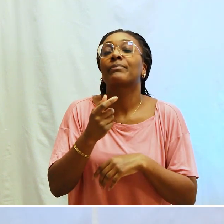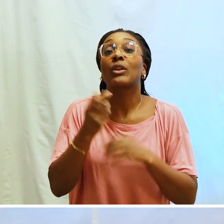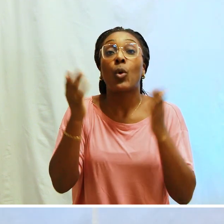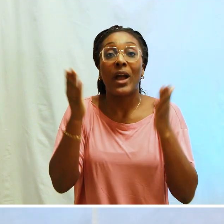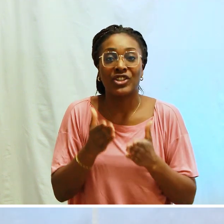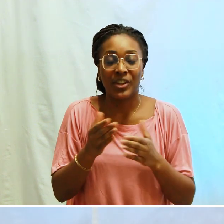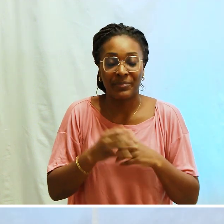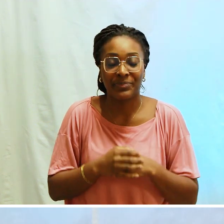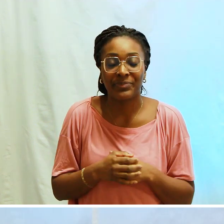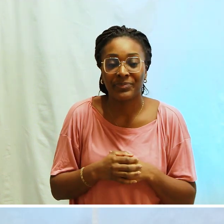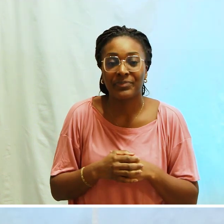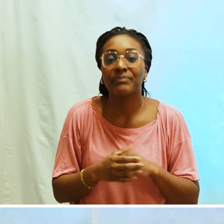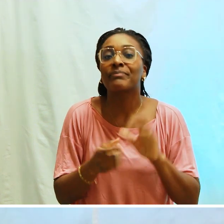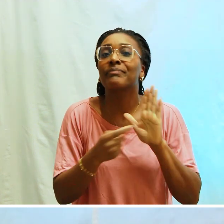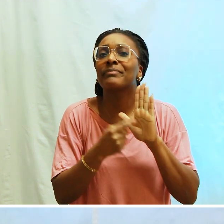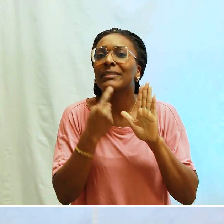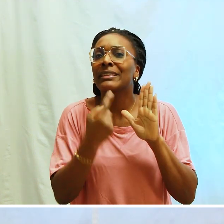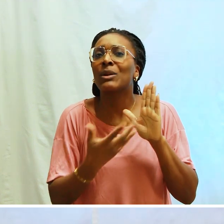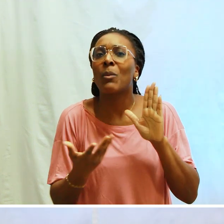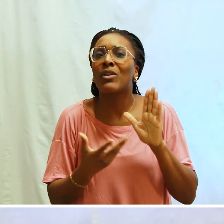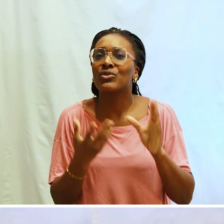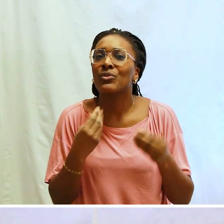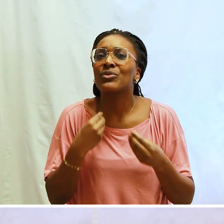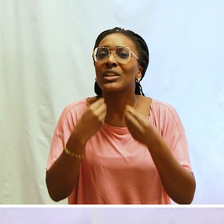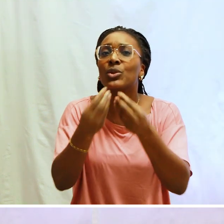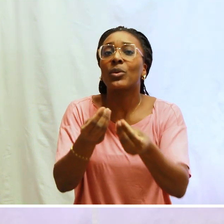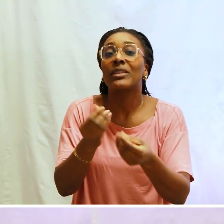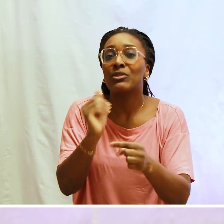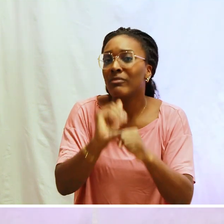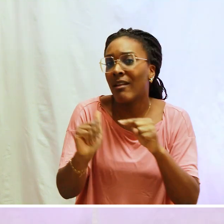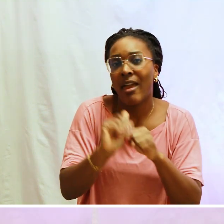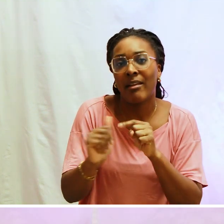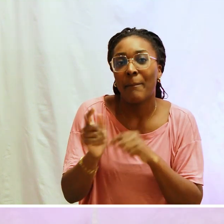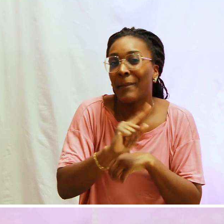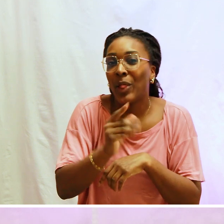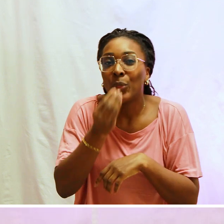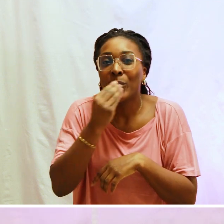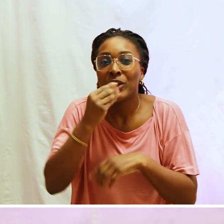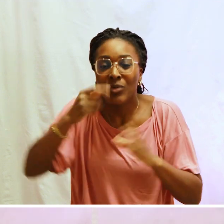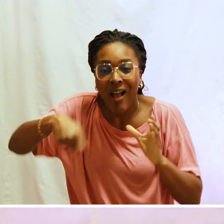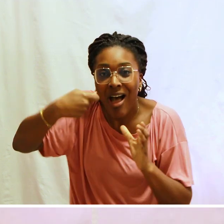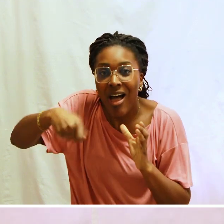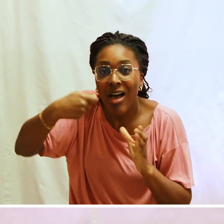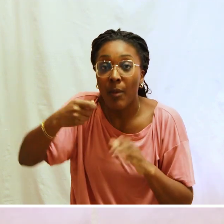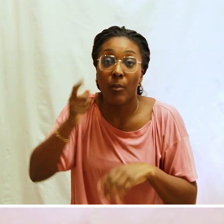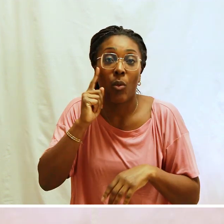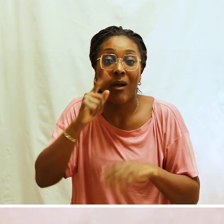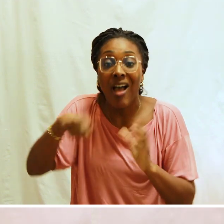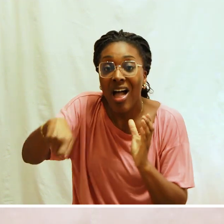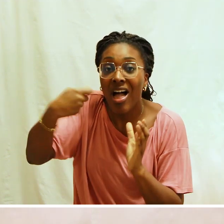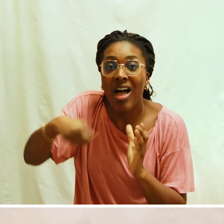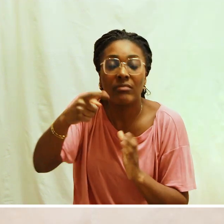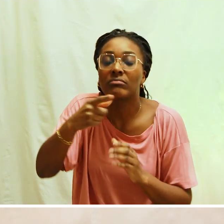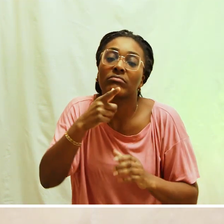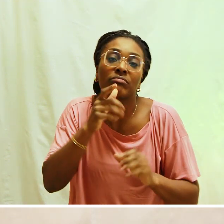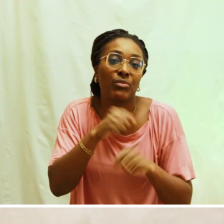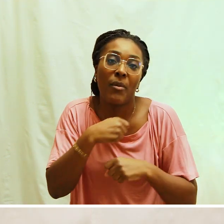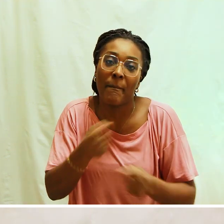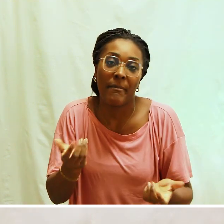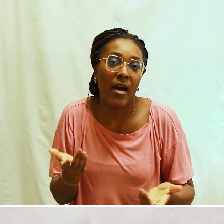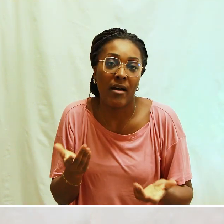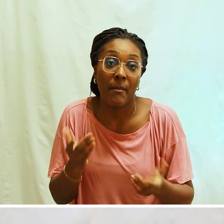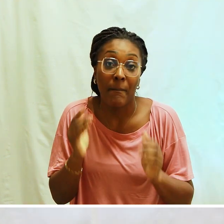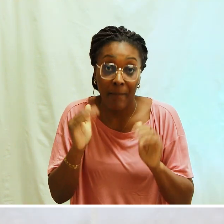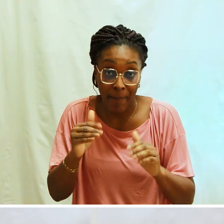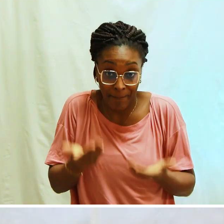Je vous ai donné du lait, dont de la nourriture solide, car vous ne pouviez pas la supporter. Et vous ne le